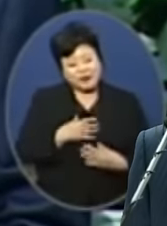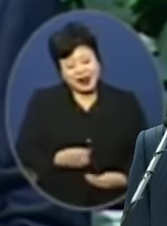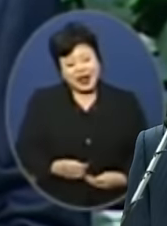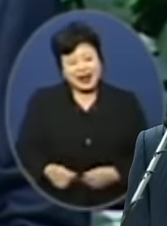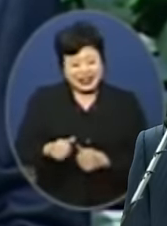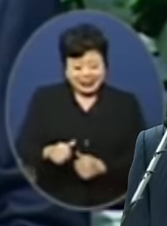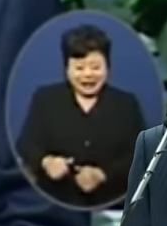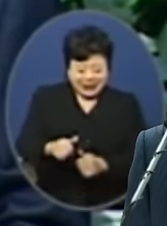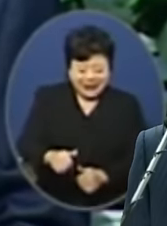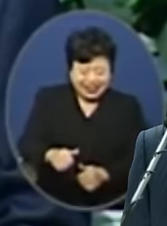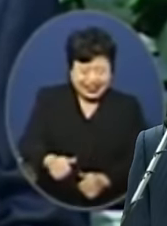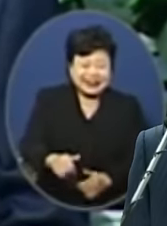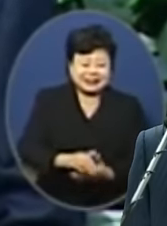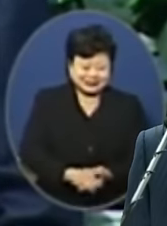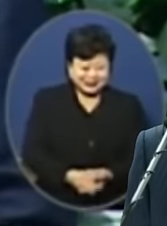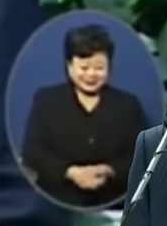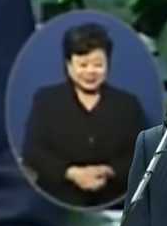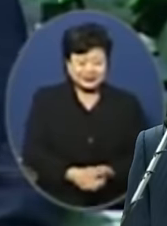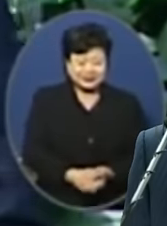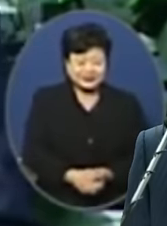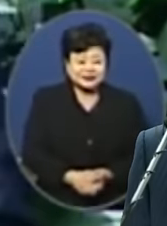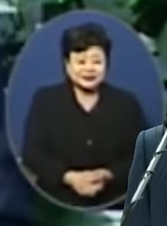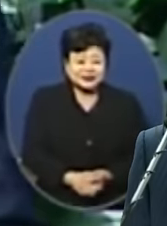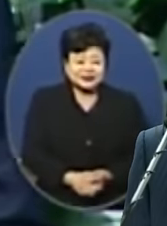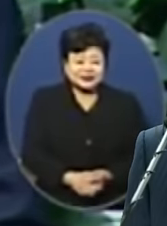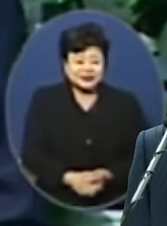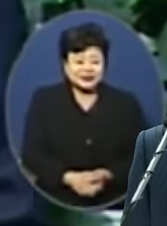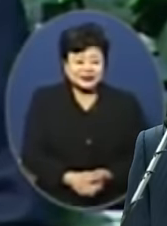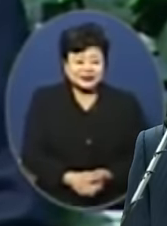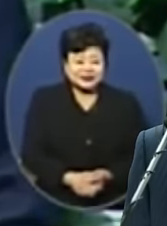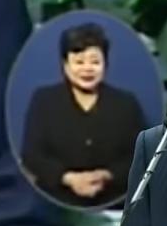음이수레에다가 묶어놓습니다. 그래서